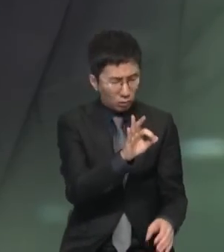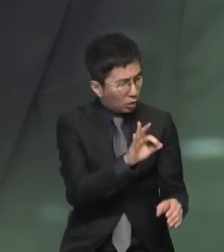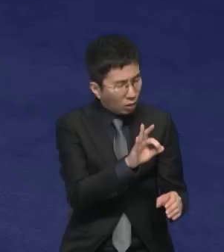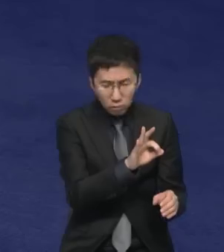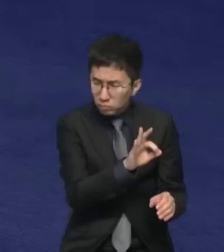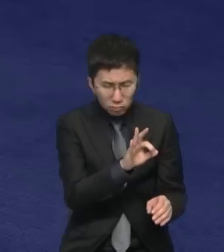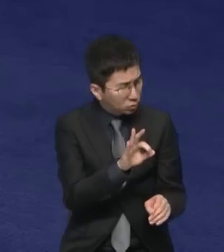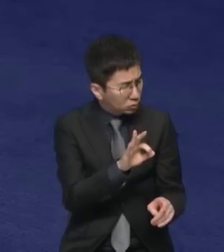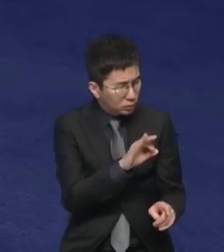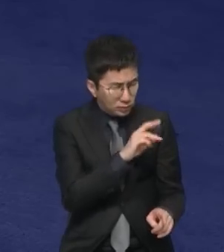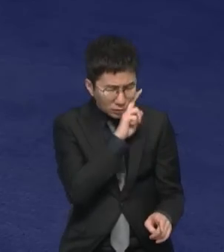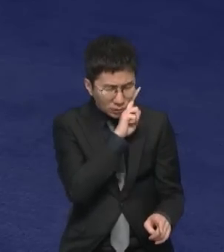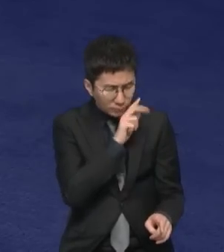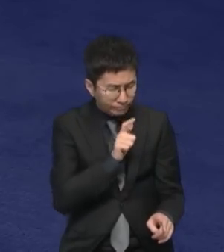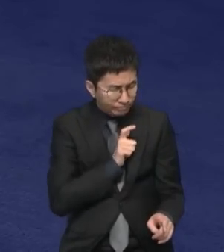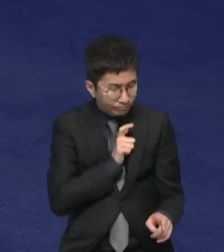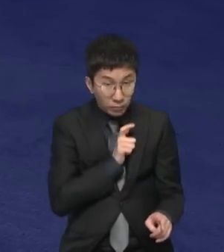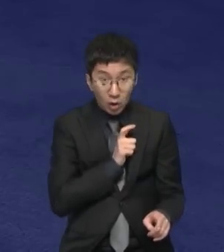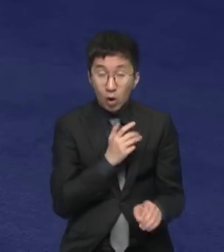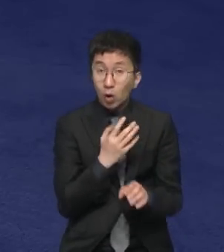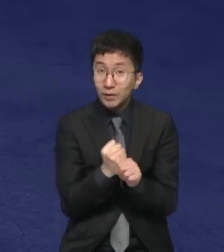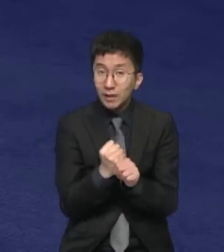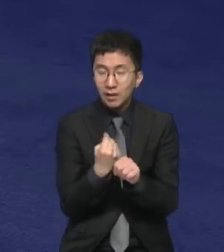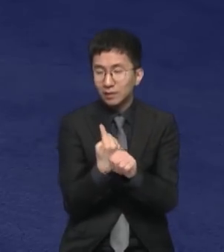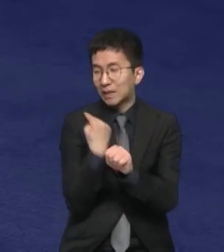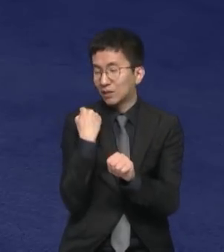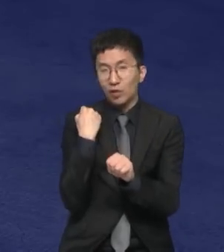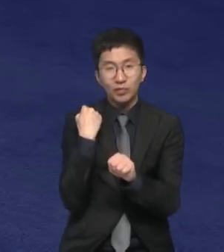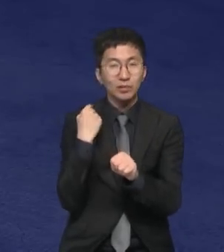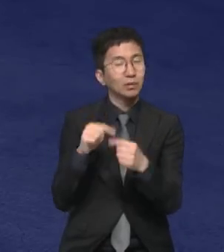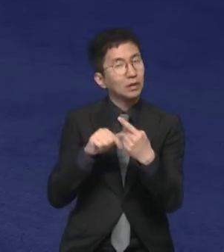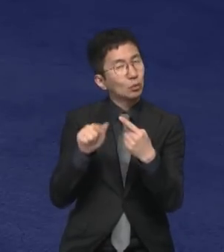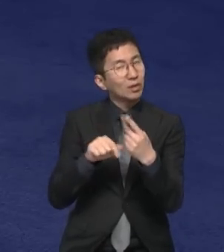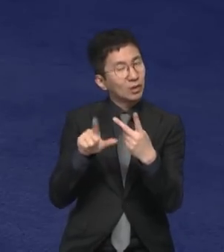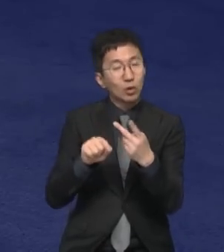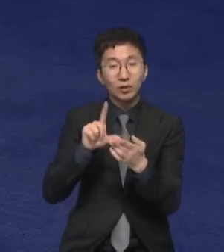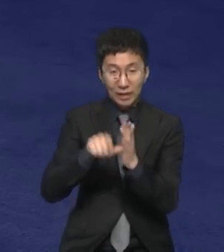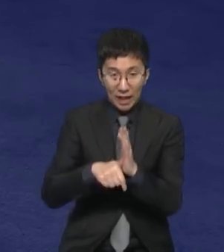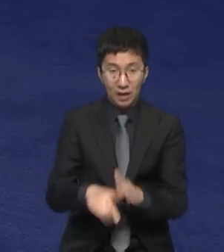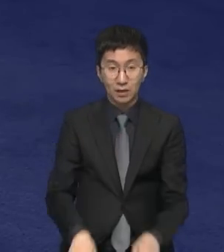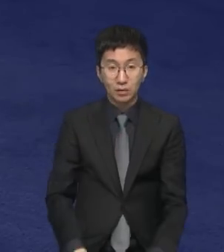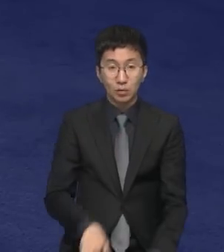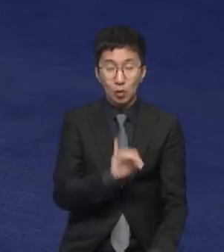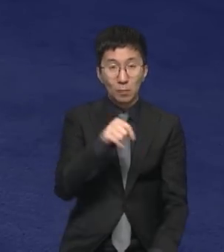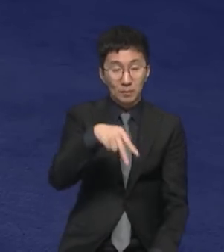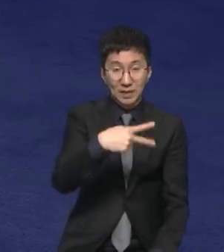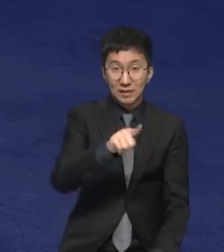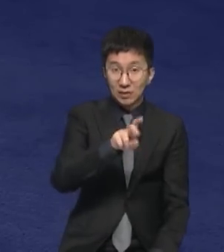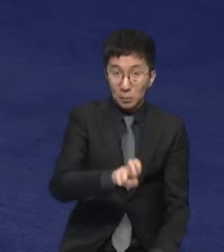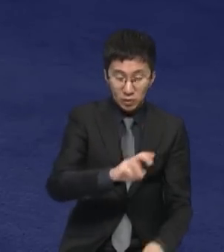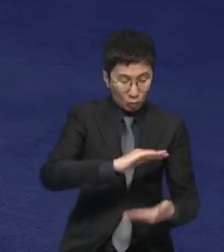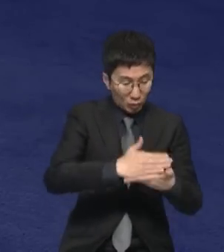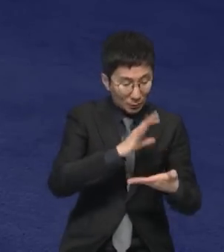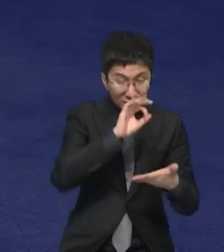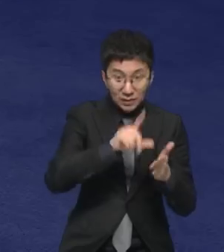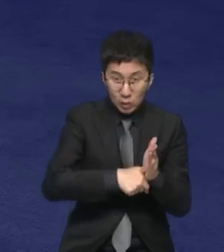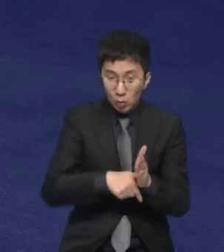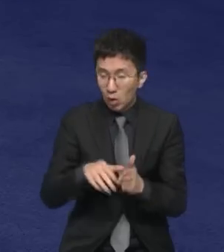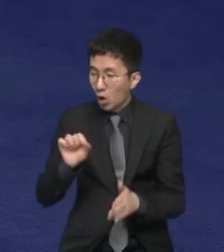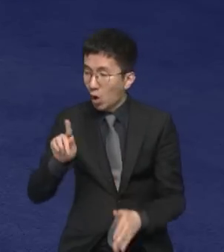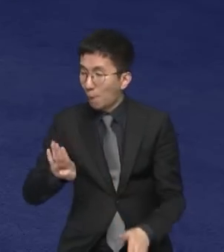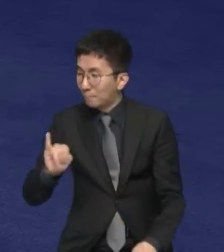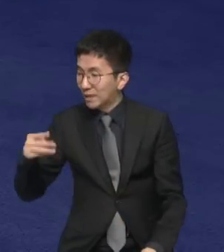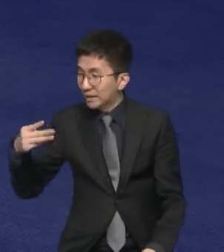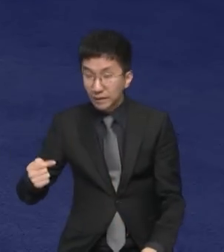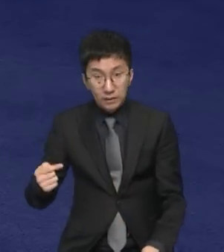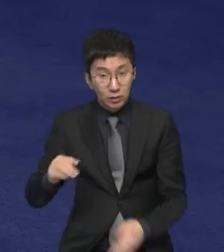초. 지난해 2, 3월 또 다른 가상화폐 거래소인 빗썸 전자지갑에서 업비트에 있는 김 의원 지갑으로